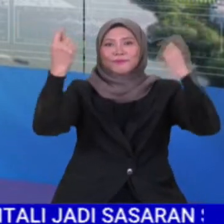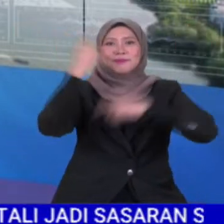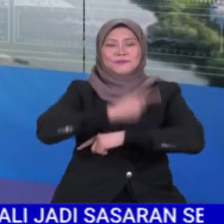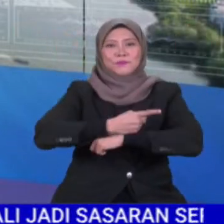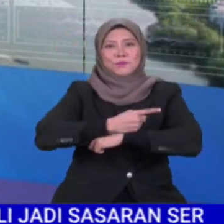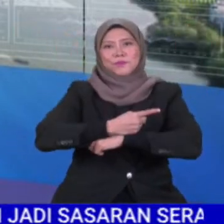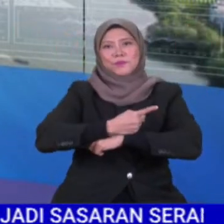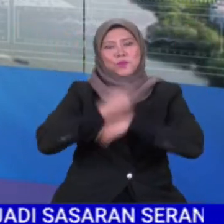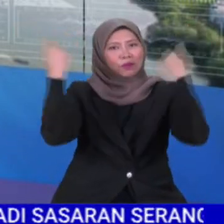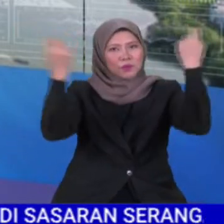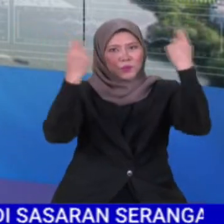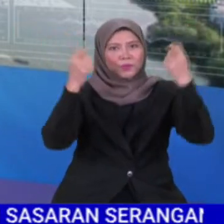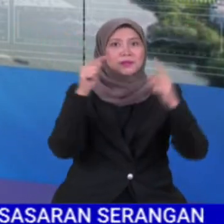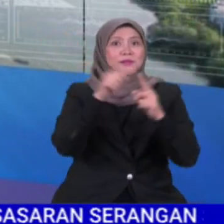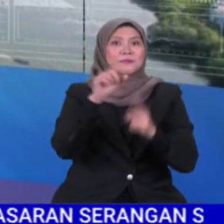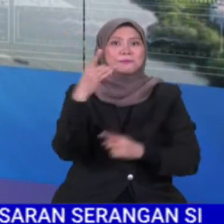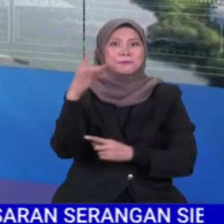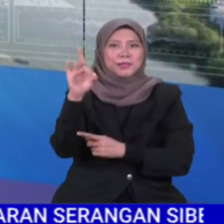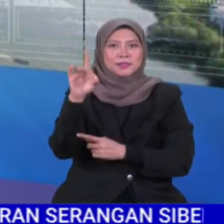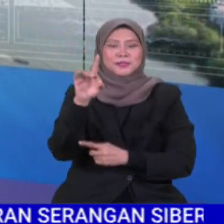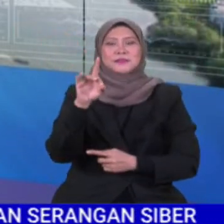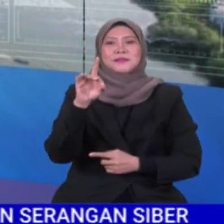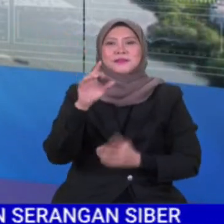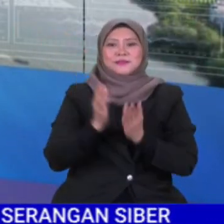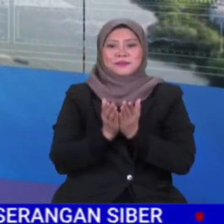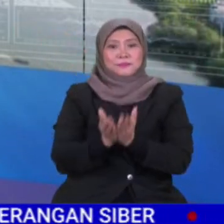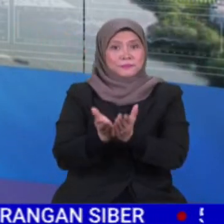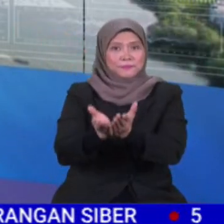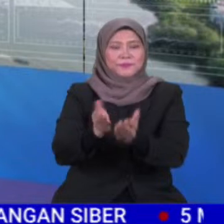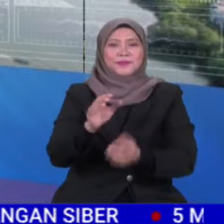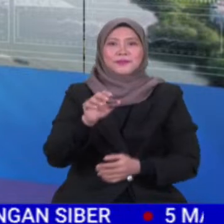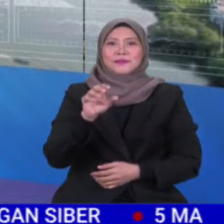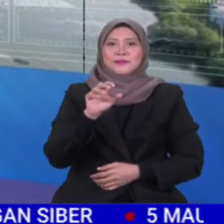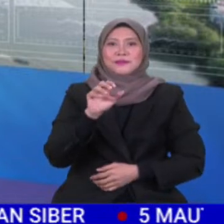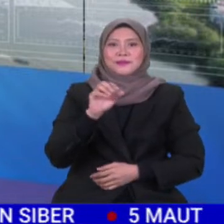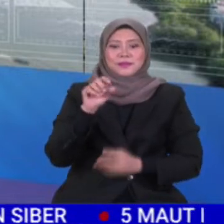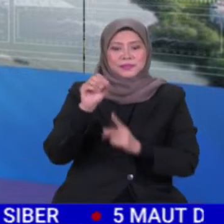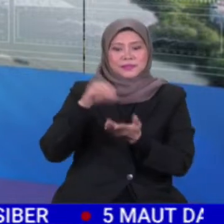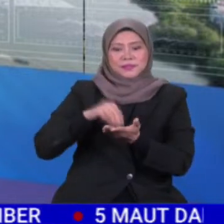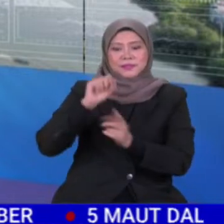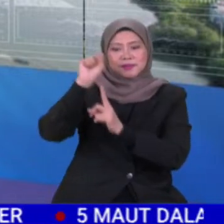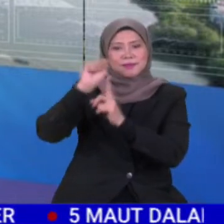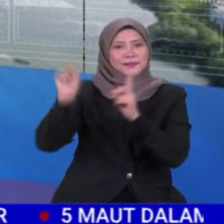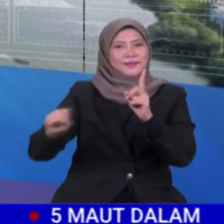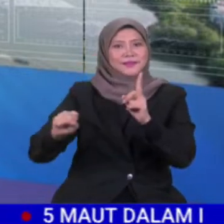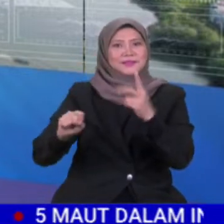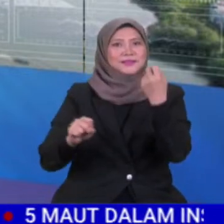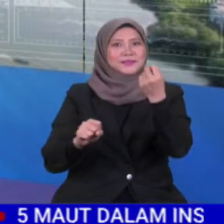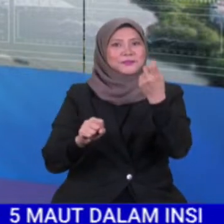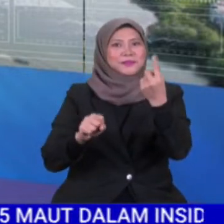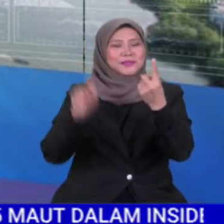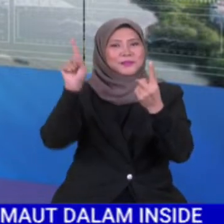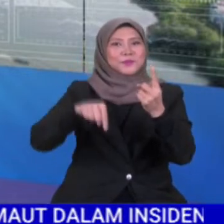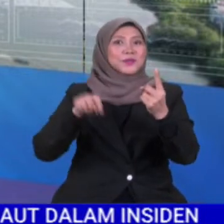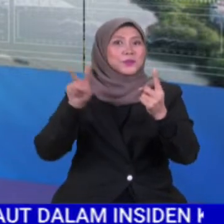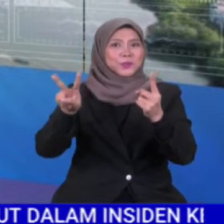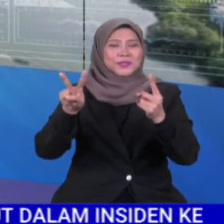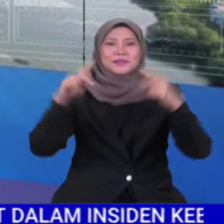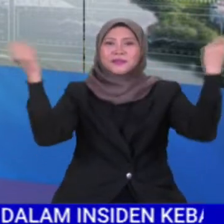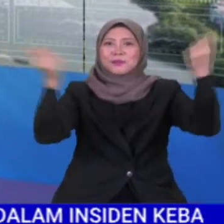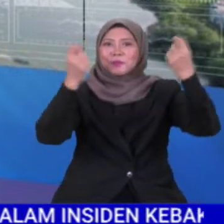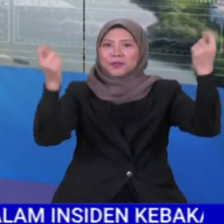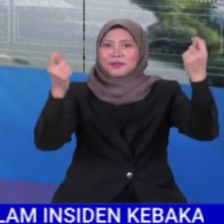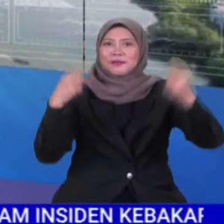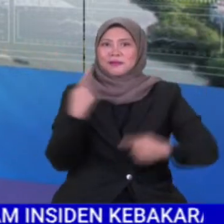APMM ke-18 yang akan berlangsung di dataran Piazza Harbour Mall Sandakan pada 11 Februari ini. Sambutan